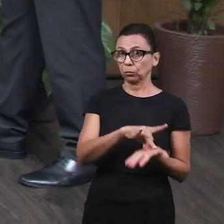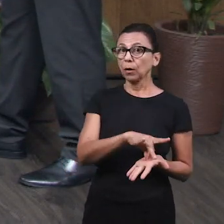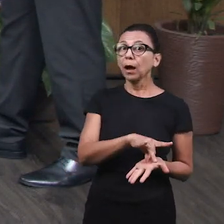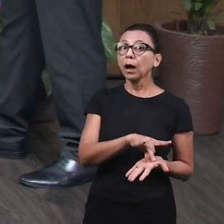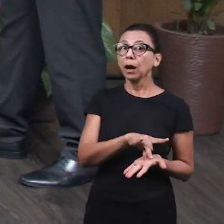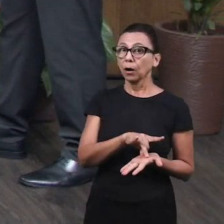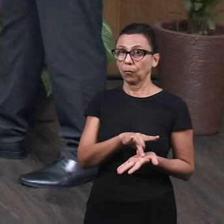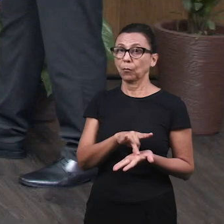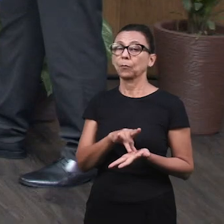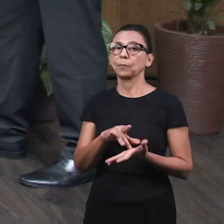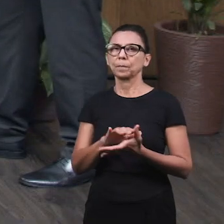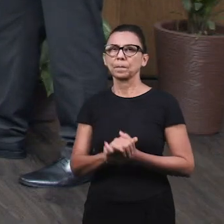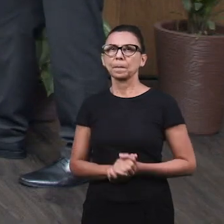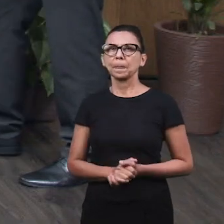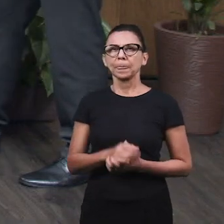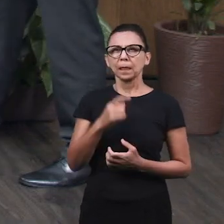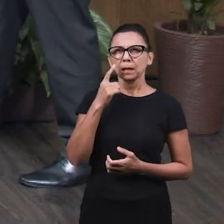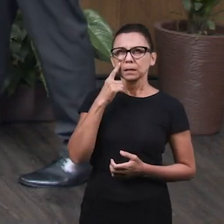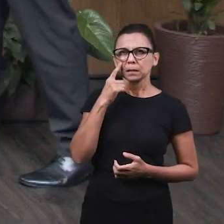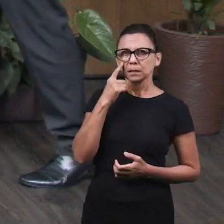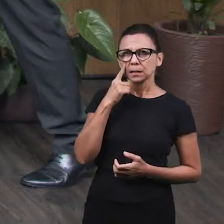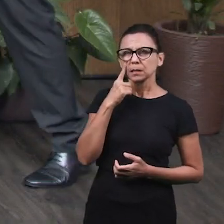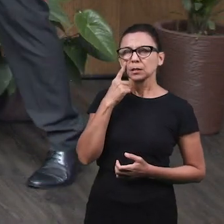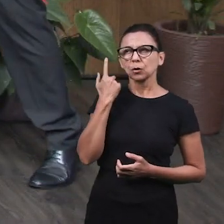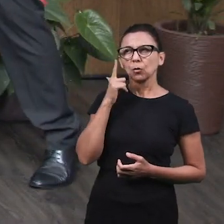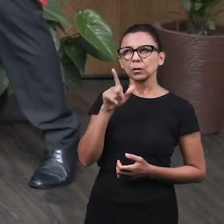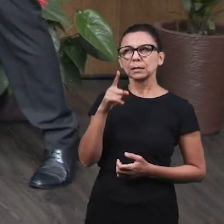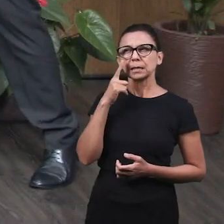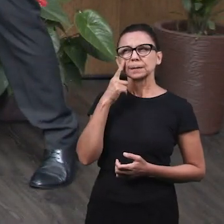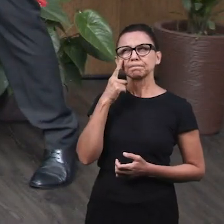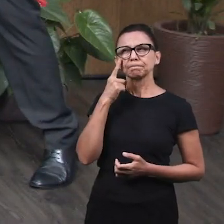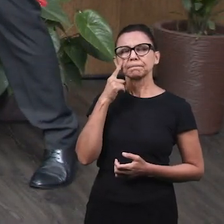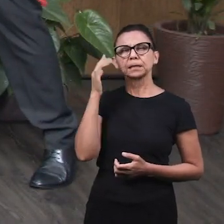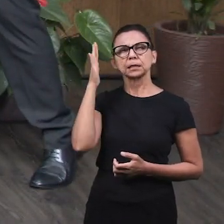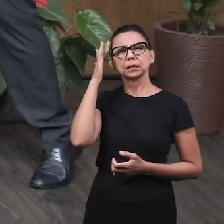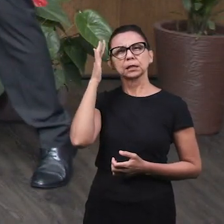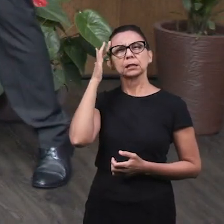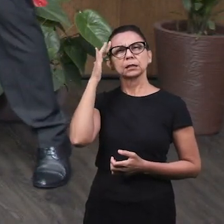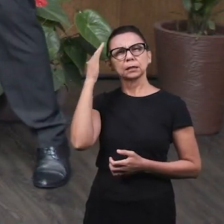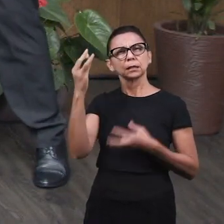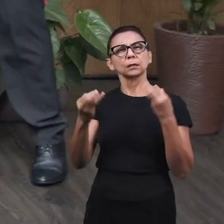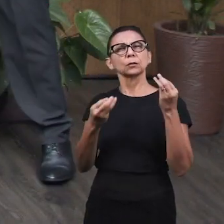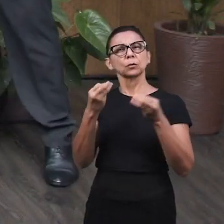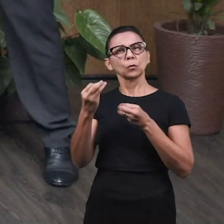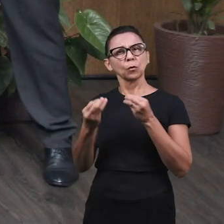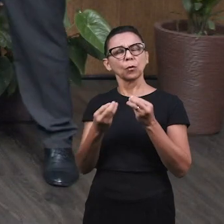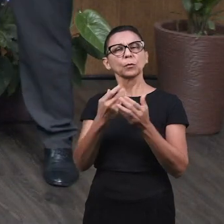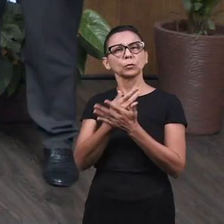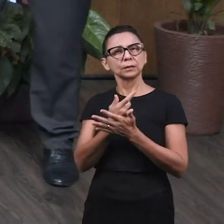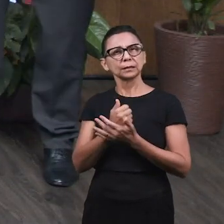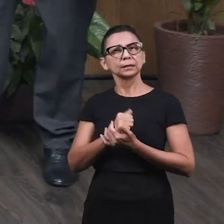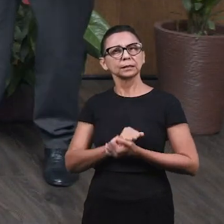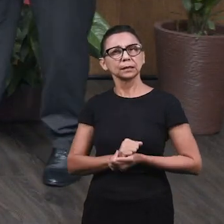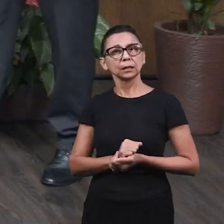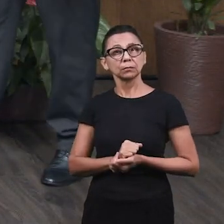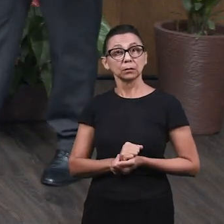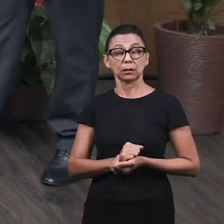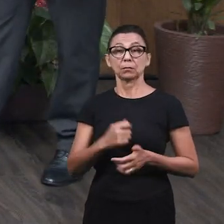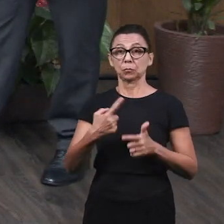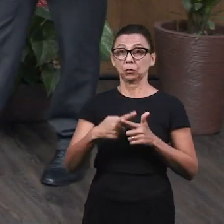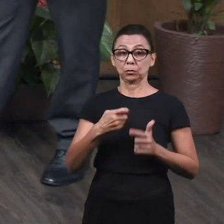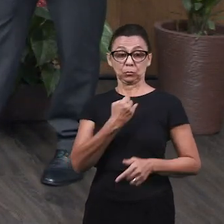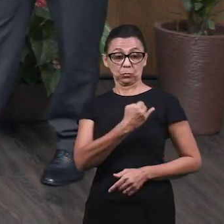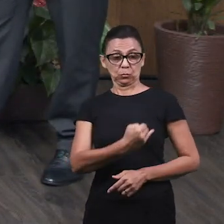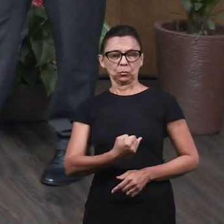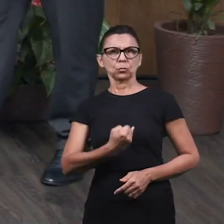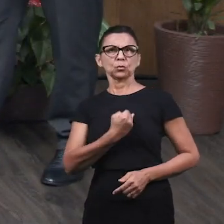qui nous amène à voir une idée un peu meilleure de la manière comme cela s'est passé, cette expérience.